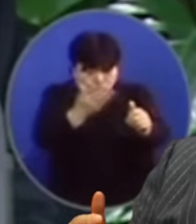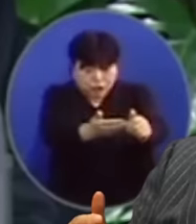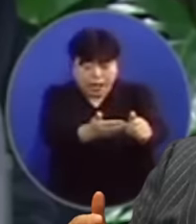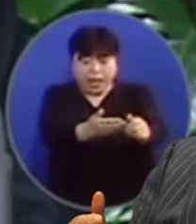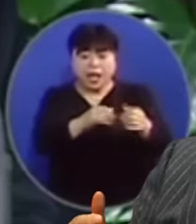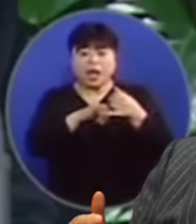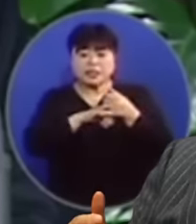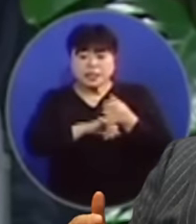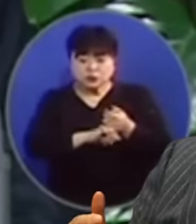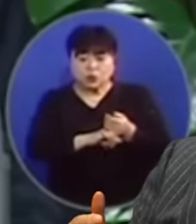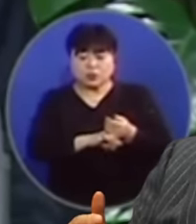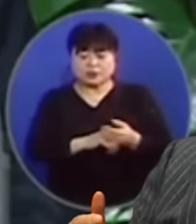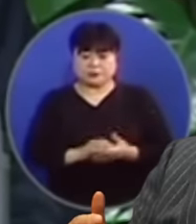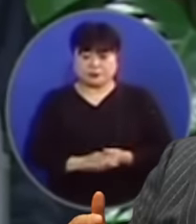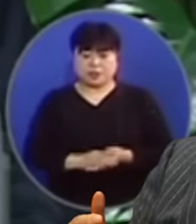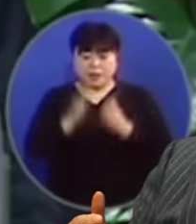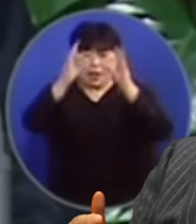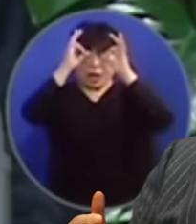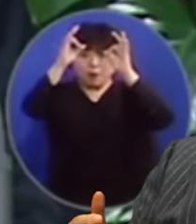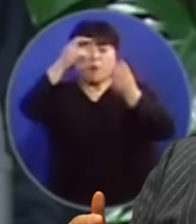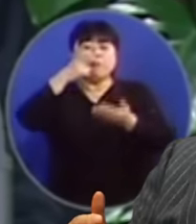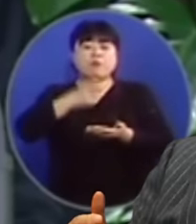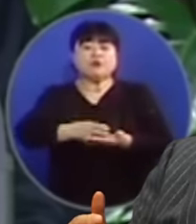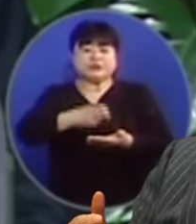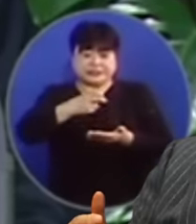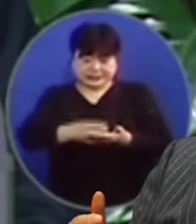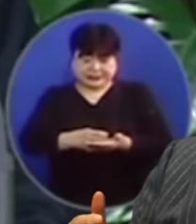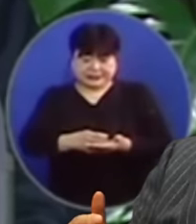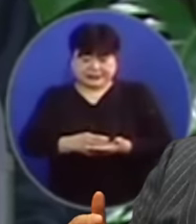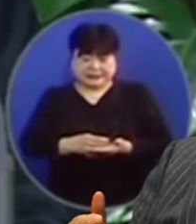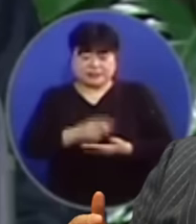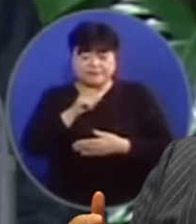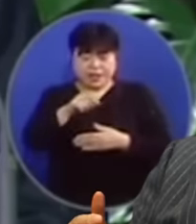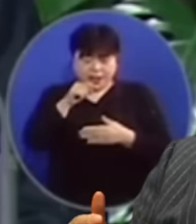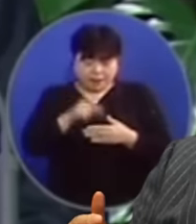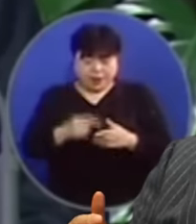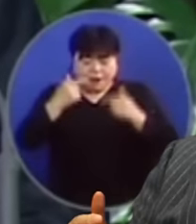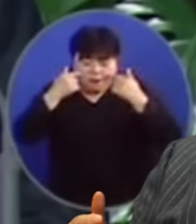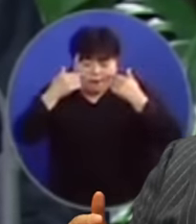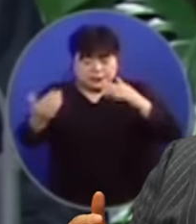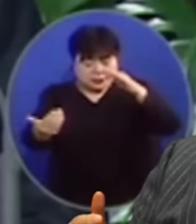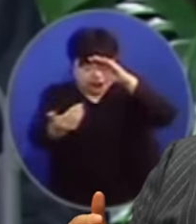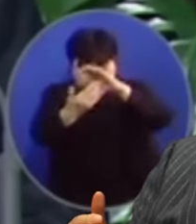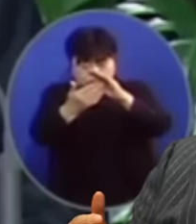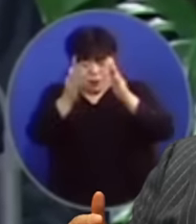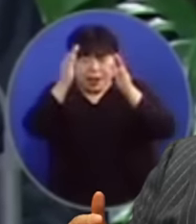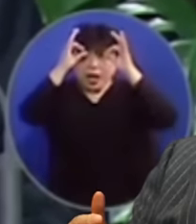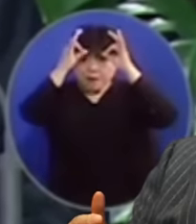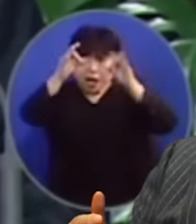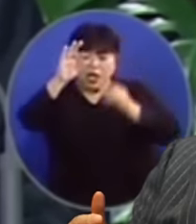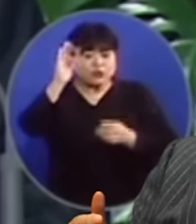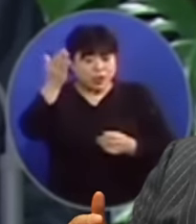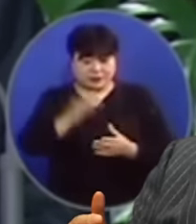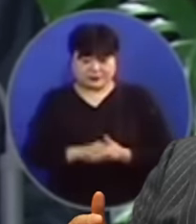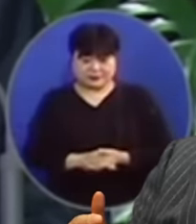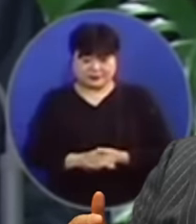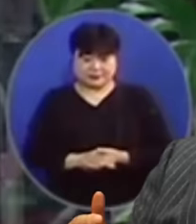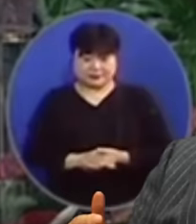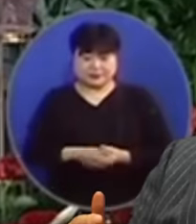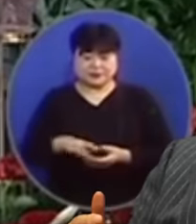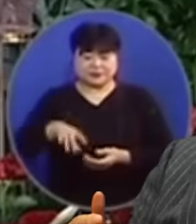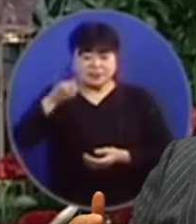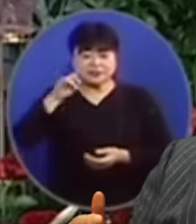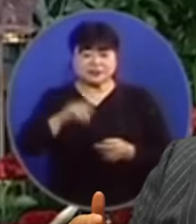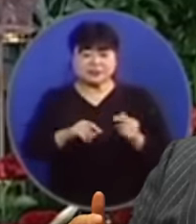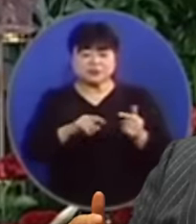많다. 바라봄의 법칙은 꼭 있어야 되는 것입니다. 마음에 확실히 이루어진 것을 바라봐야 돼요. 창세기